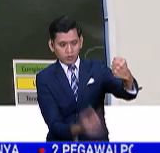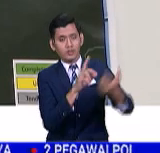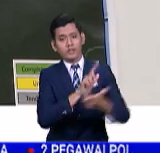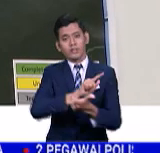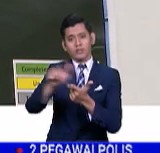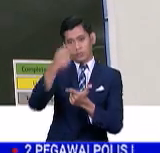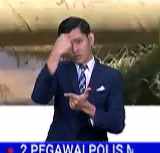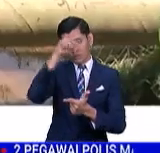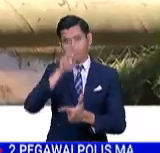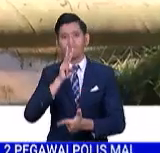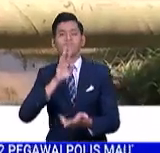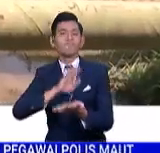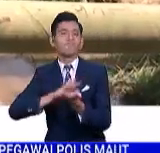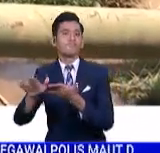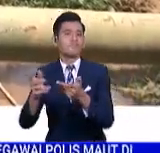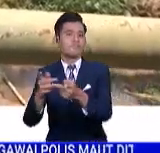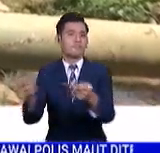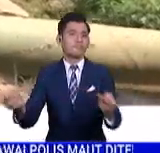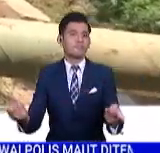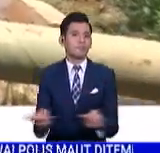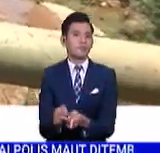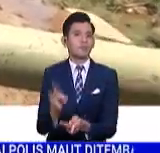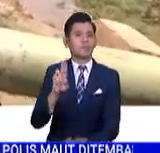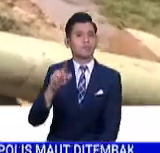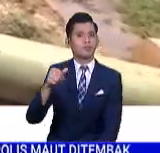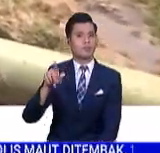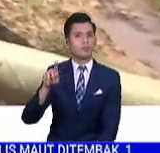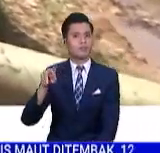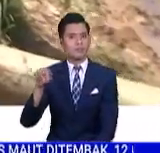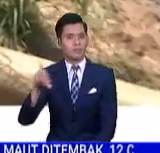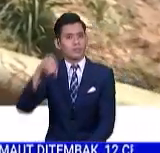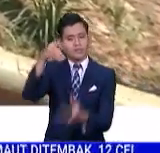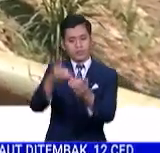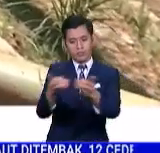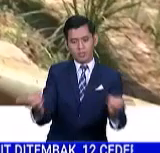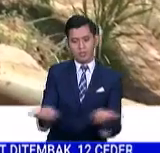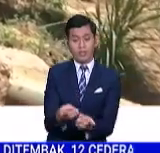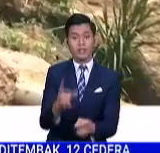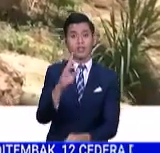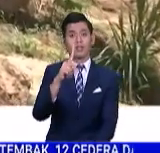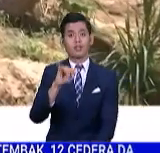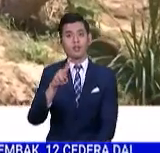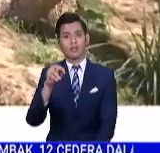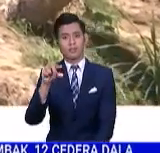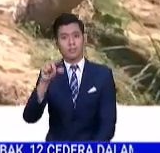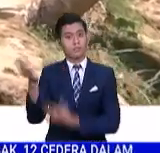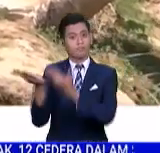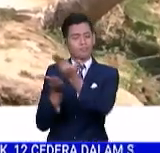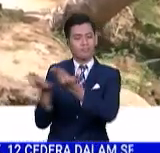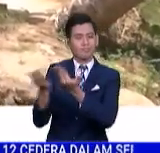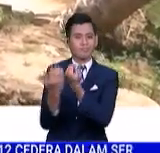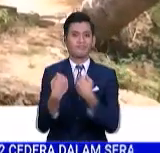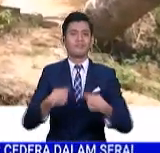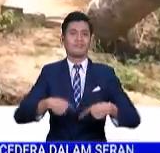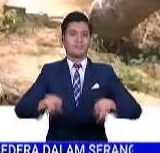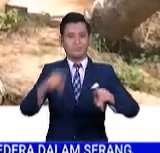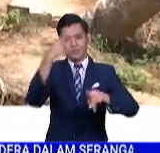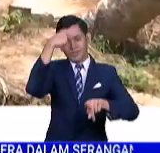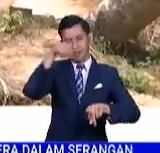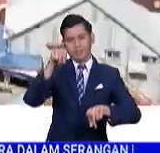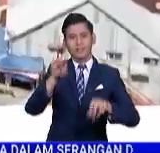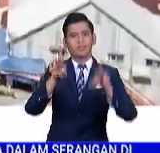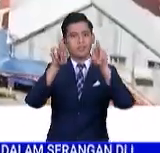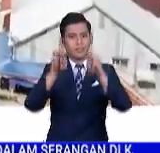bekalan air bersih ke kawasan Ulu Roban juga dalam daerah Kabong. Kemudahan ini memberi ruang untuk